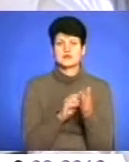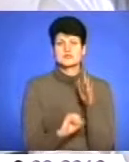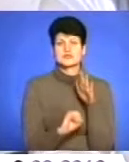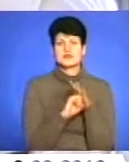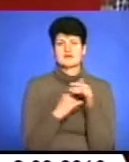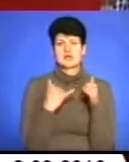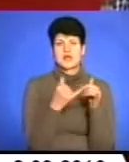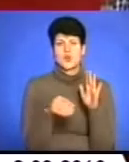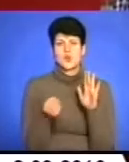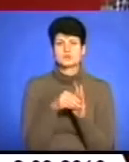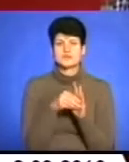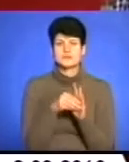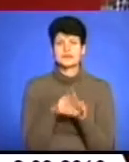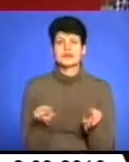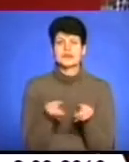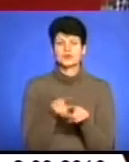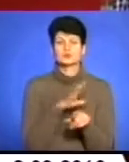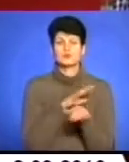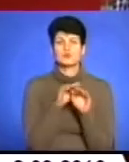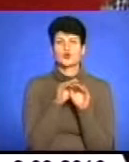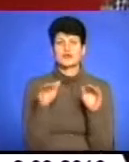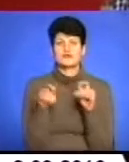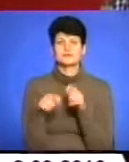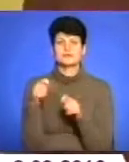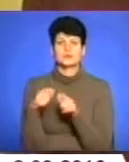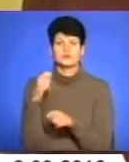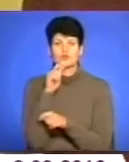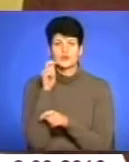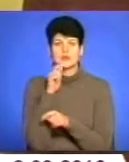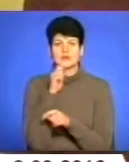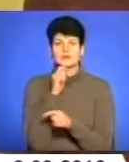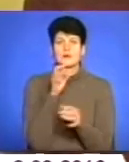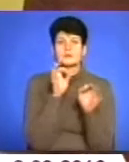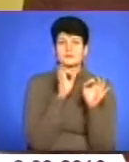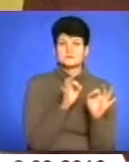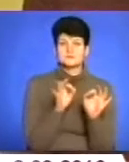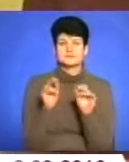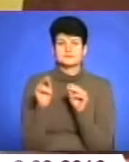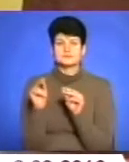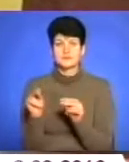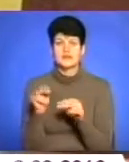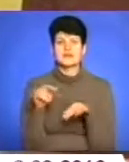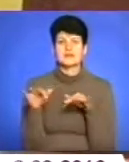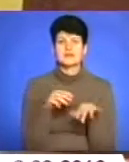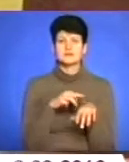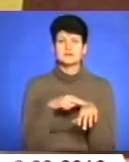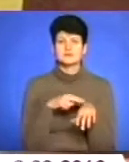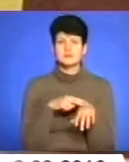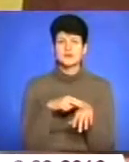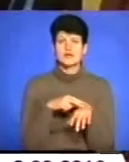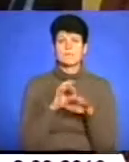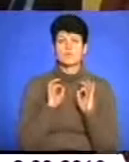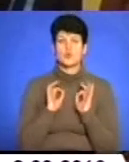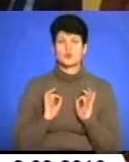для корупції. Також йшлося про рівень злочинності в країні, міфи та реальність діяльності правоохоронних органів, зокрема